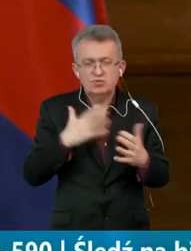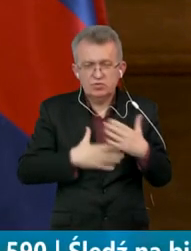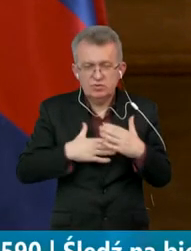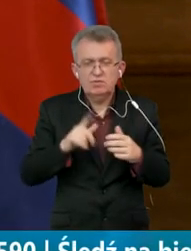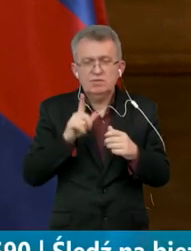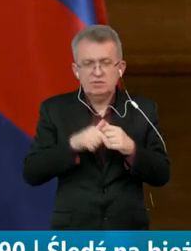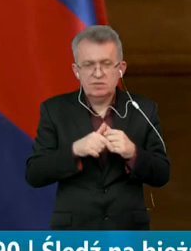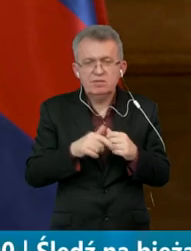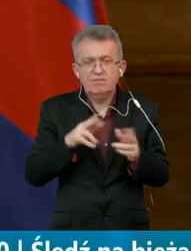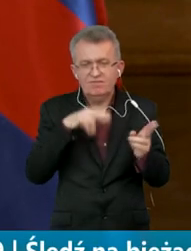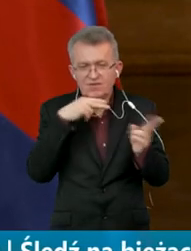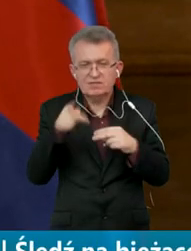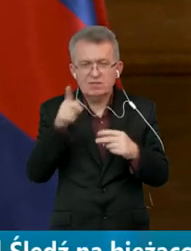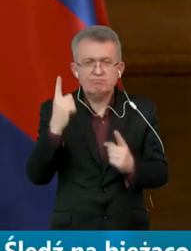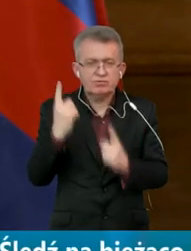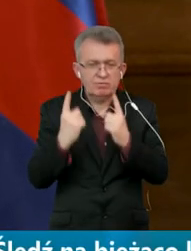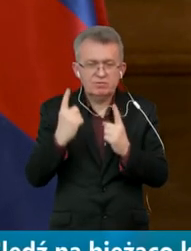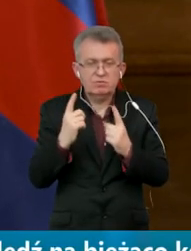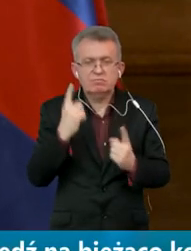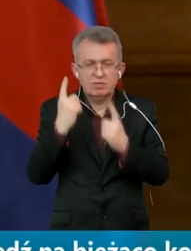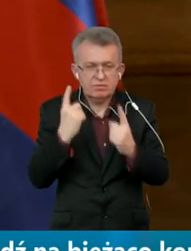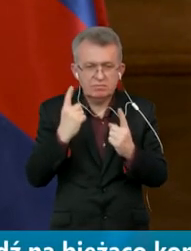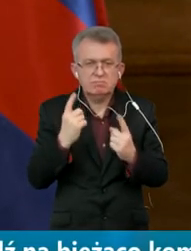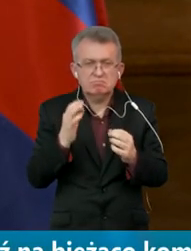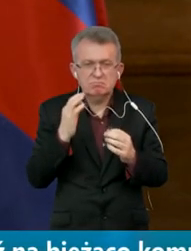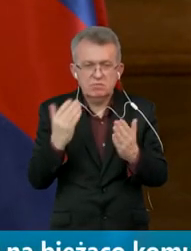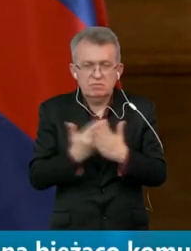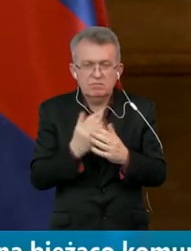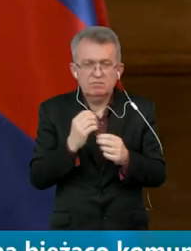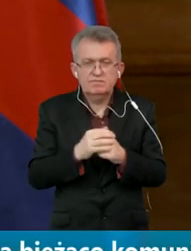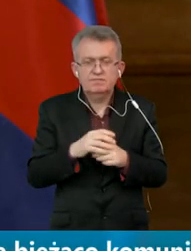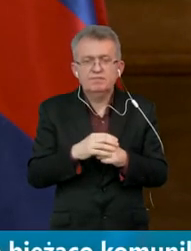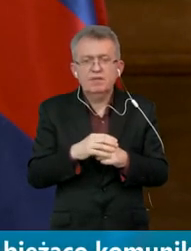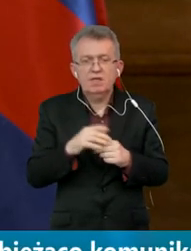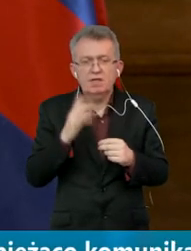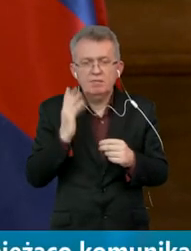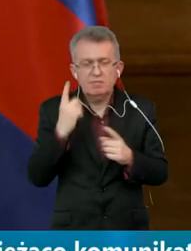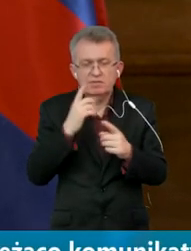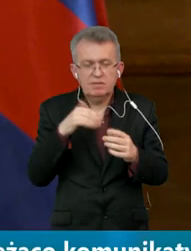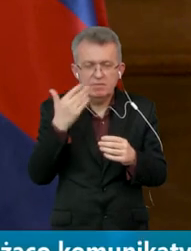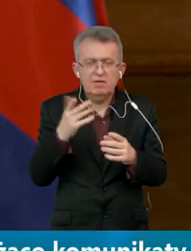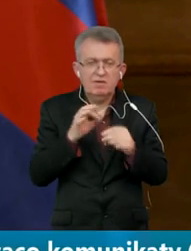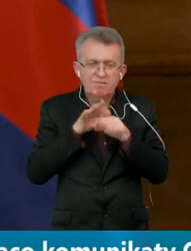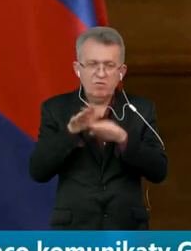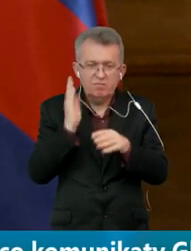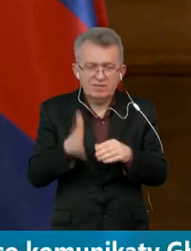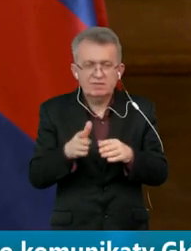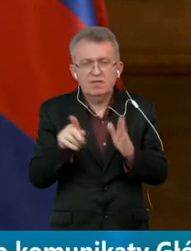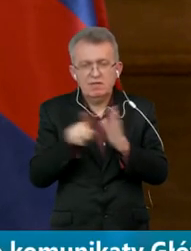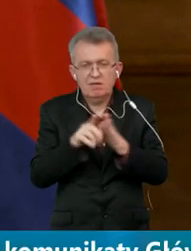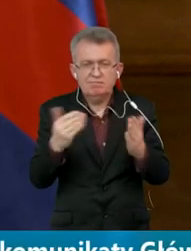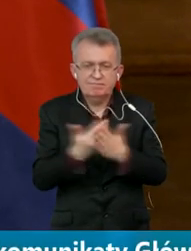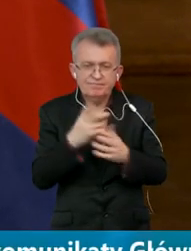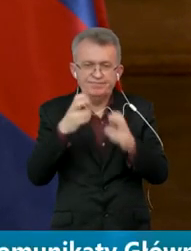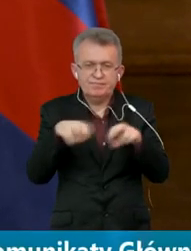cieszymy się z tego, że wraca tam przemysł i to przemysł zaawansowany technologicznie. więc to też będzie miało zapewne wpływ na rewitalizację